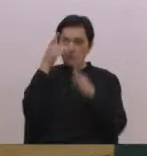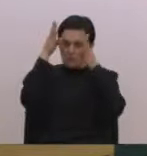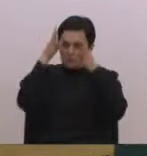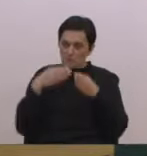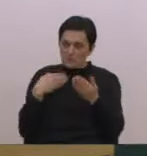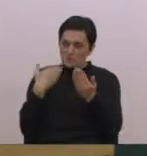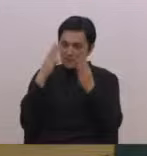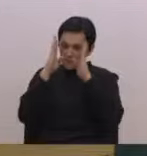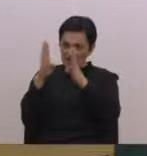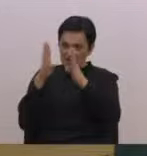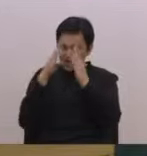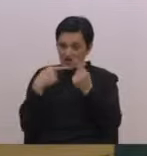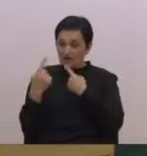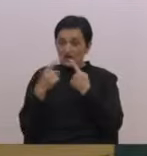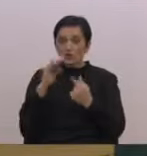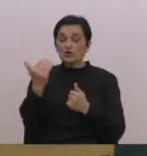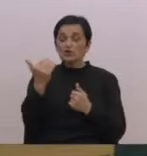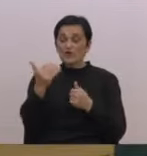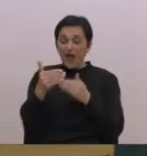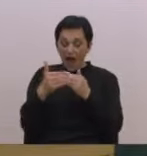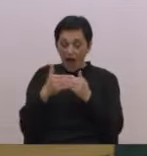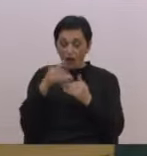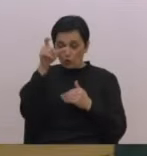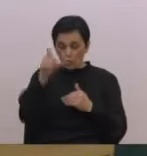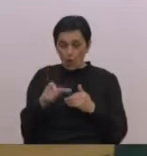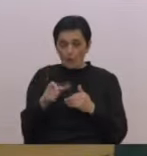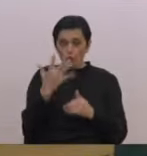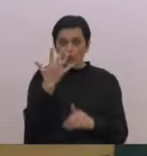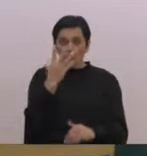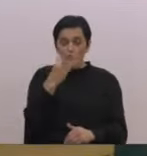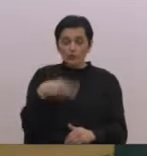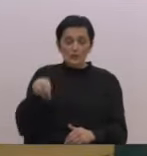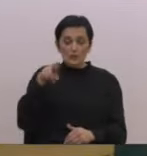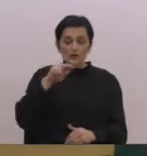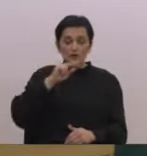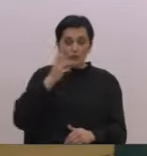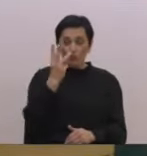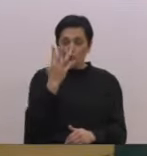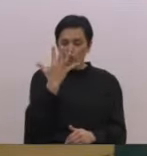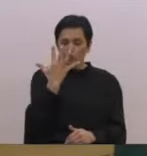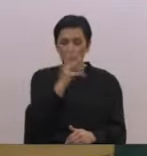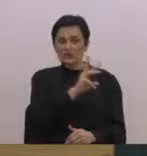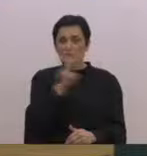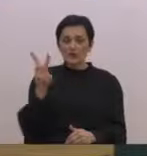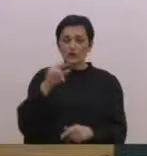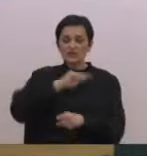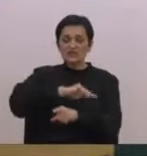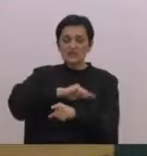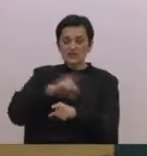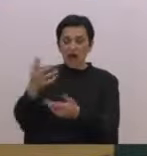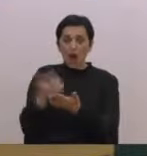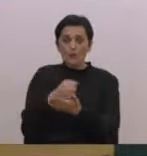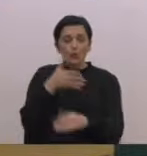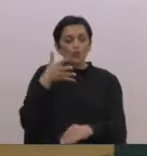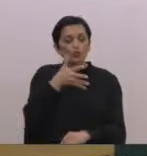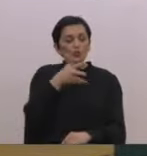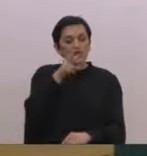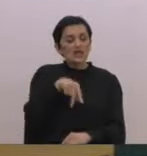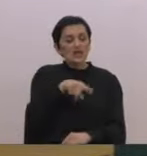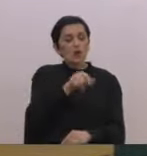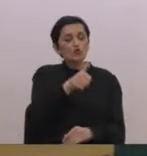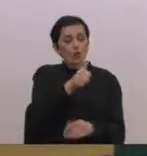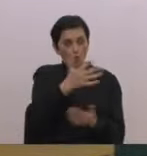gădau divor. Tu e nahlobel adamians, cu așa uninet, cu 8 milioane ani s-am sahuri. Rogor ișovon, cu 8 iataslari ani s-am sahuri, au